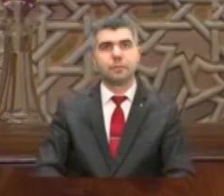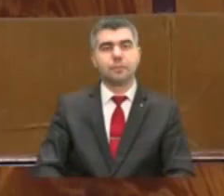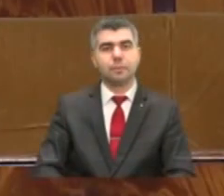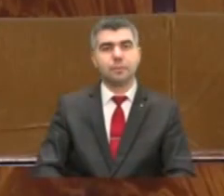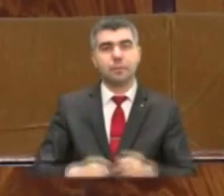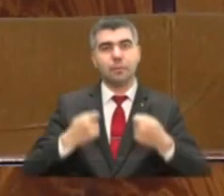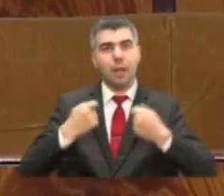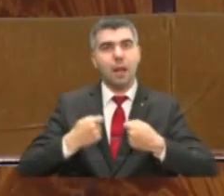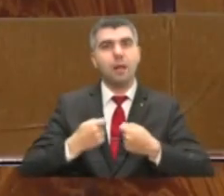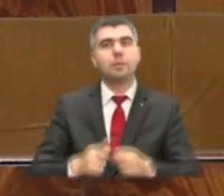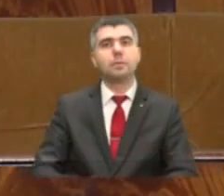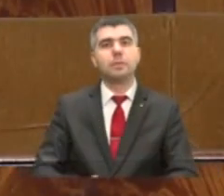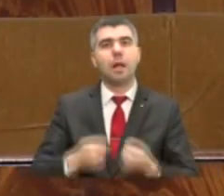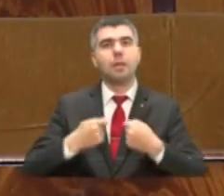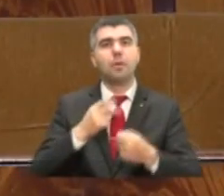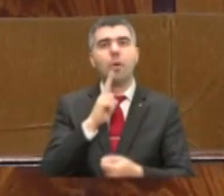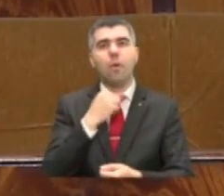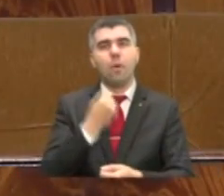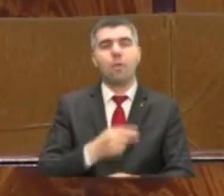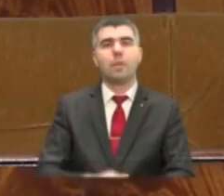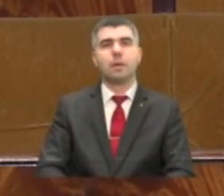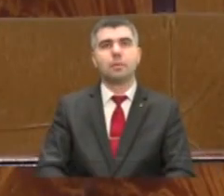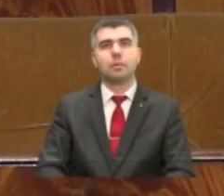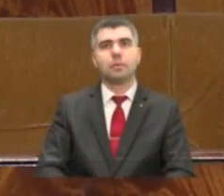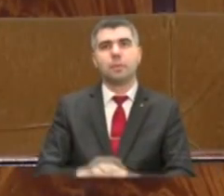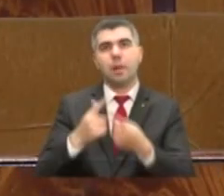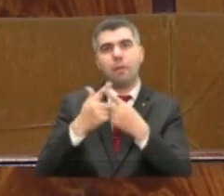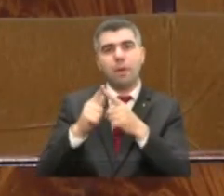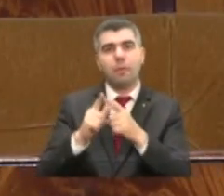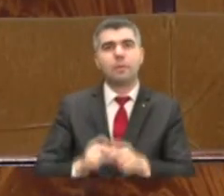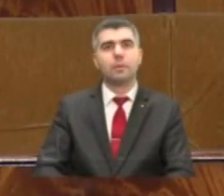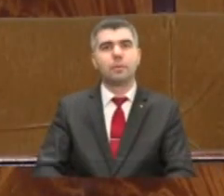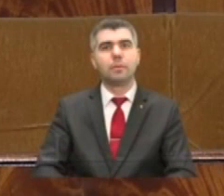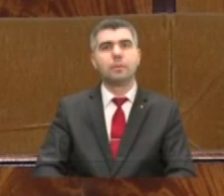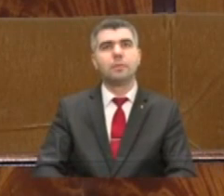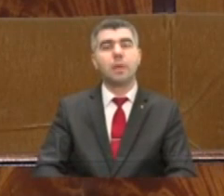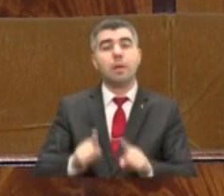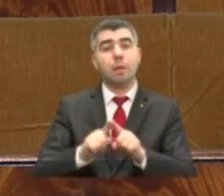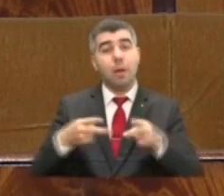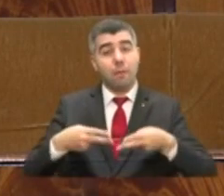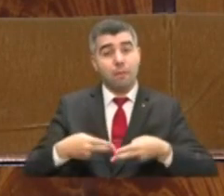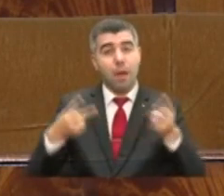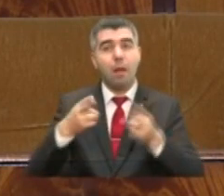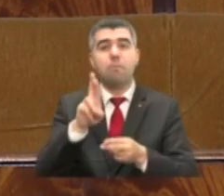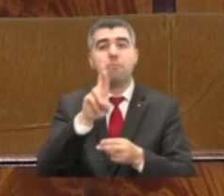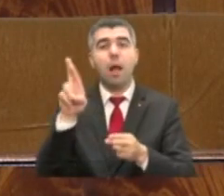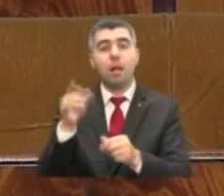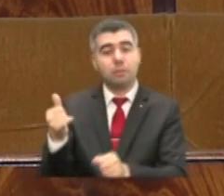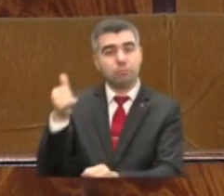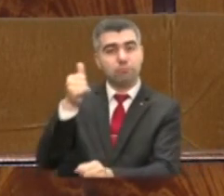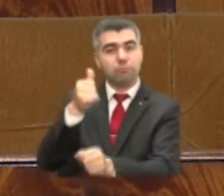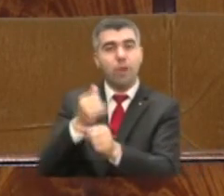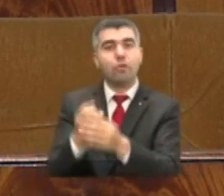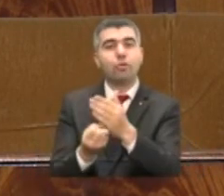السيد الرئيس، السيد رئيس الحكومه، الساده الوزراء، الساده النواب المحترمين، اعطى جلاله الملك منذ اعتلائه عرش